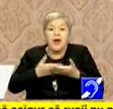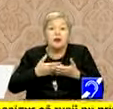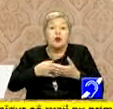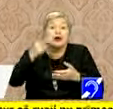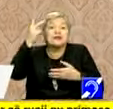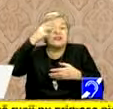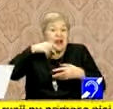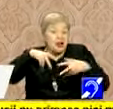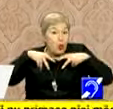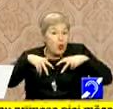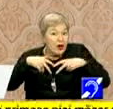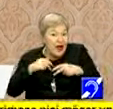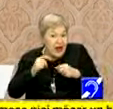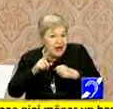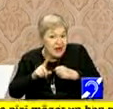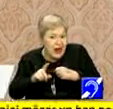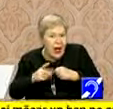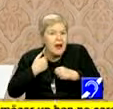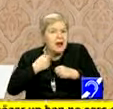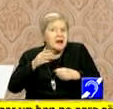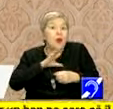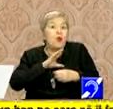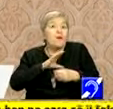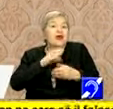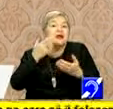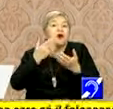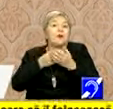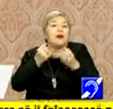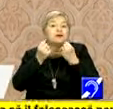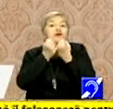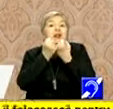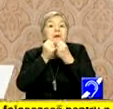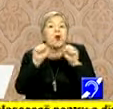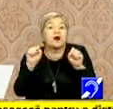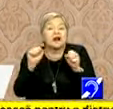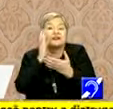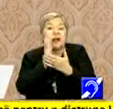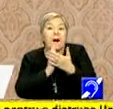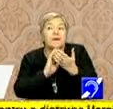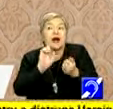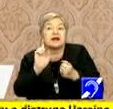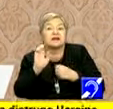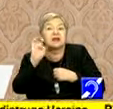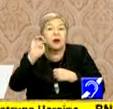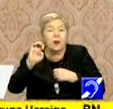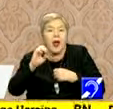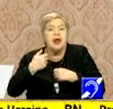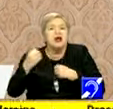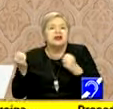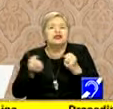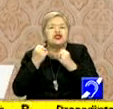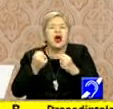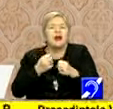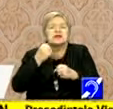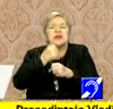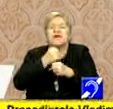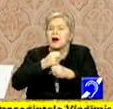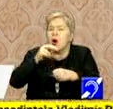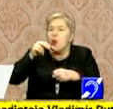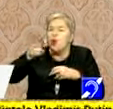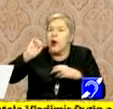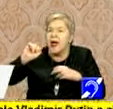la procesul democratic. Putin încearcă să slăbească Uniunea Europeană pentru că o vede ca